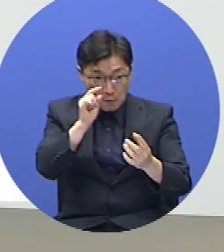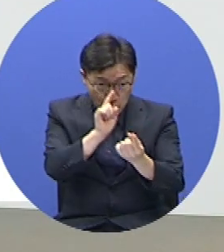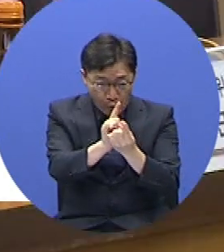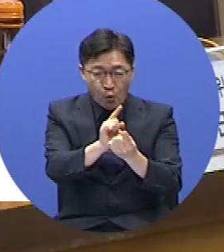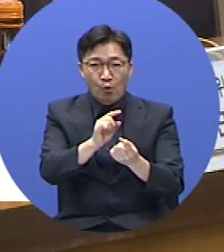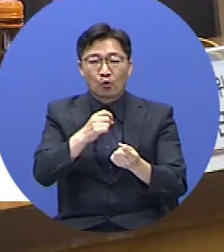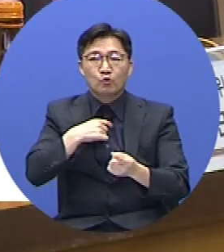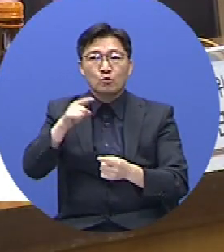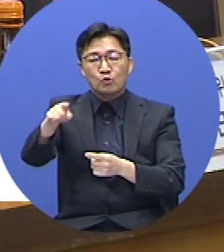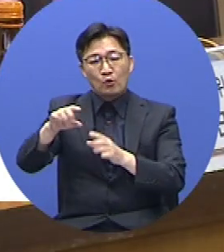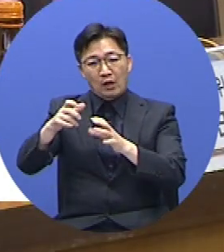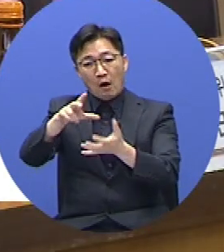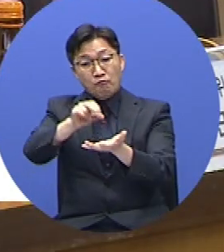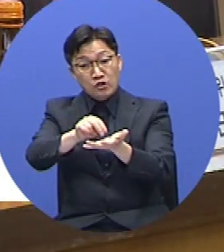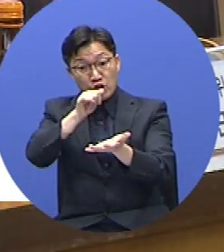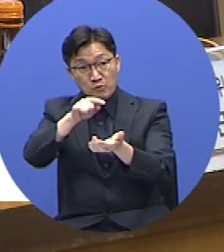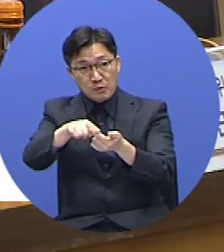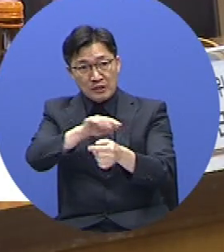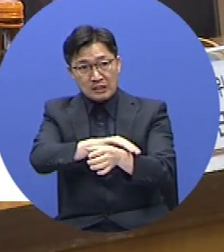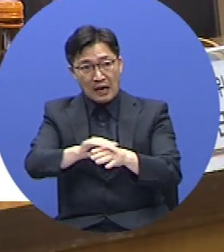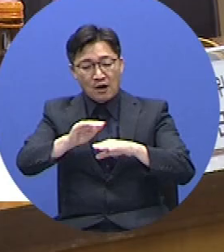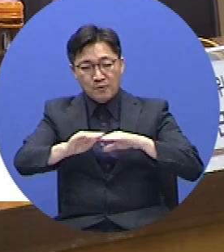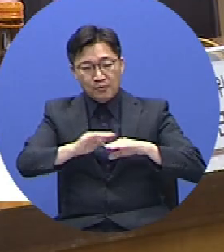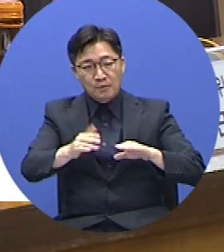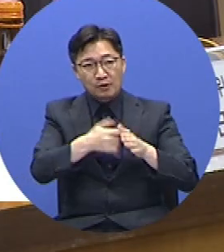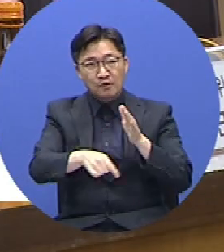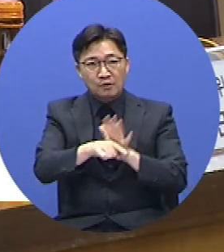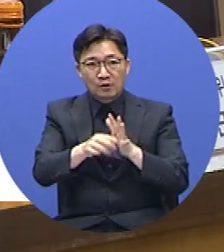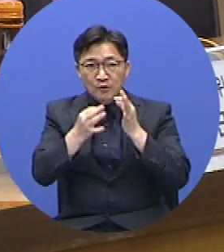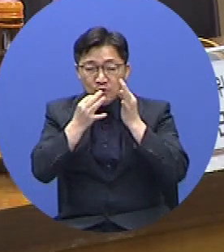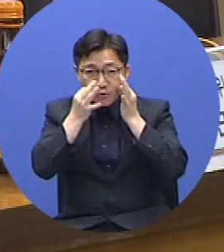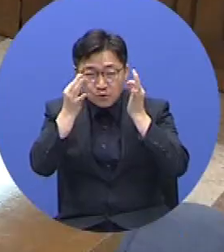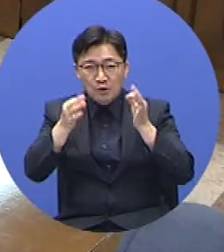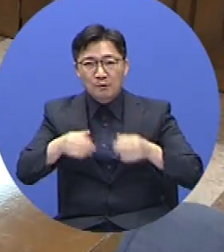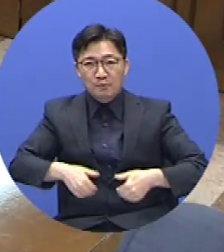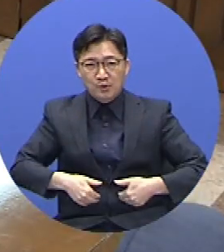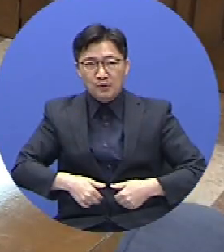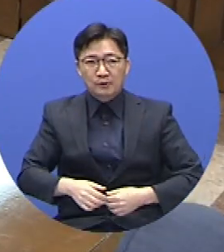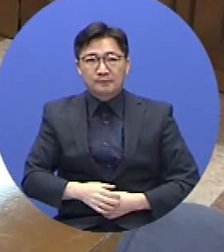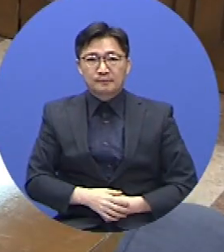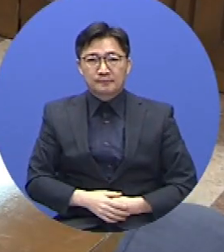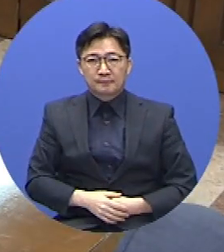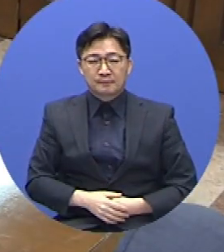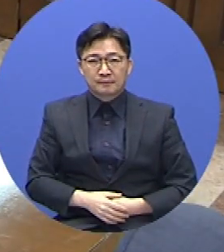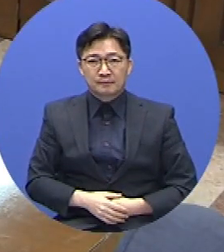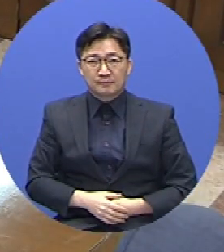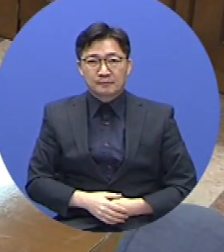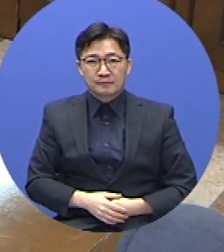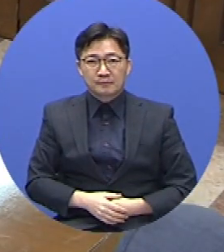국정 감사에서 드러난 문제점들이 제대로 수정되는 추적 보도해 줄 것을 당부했습니다